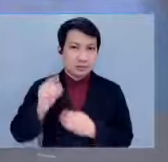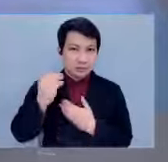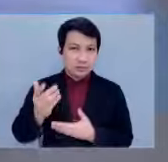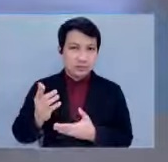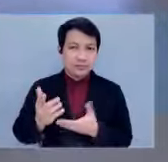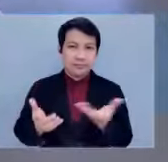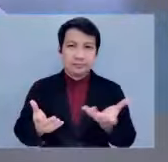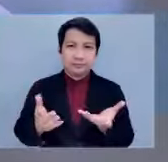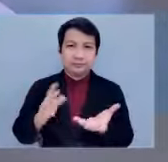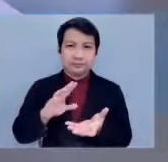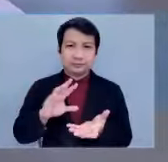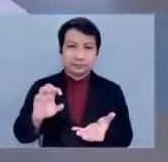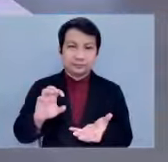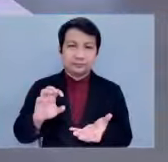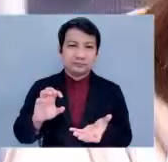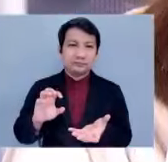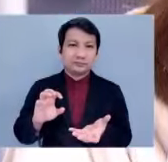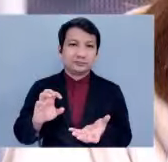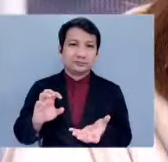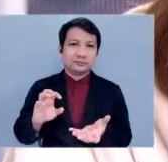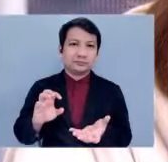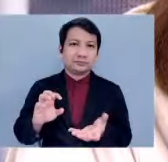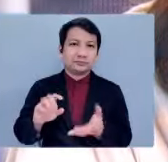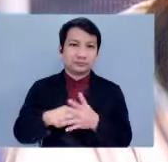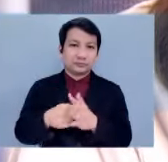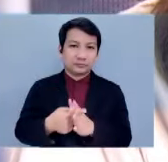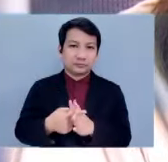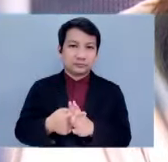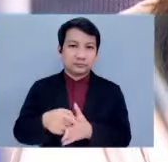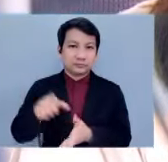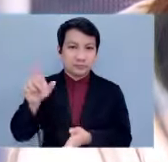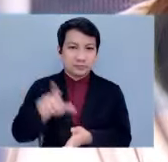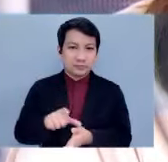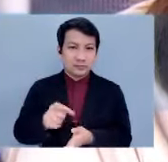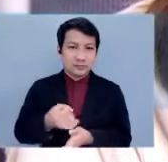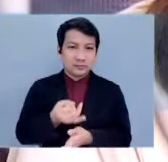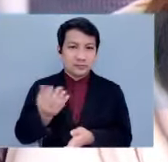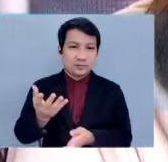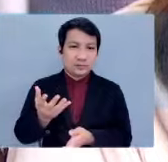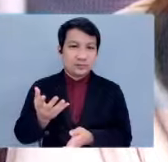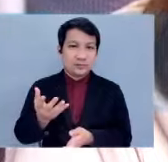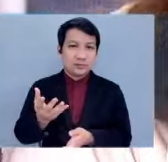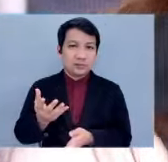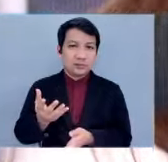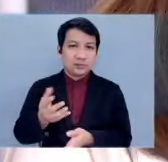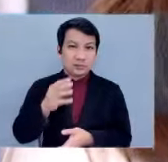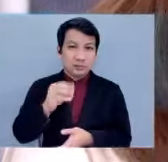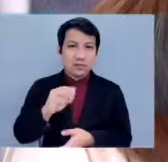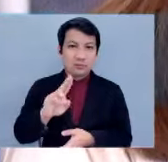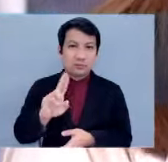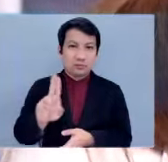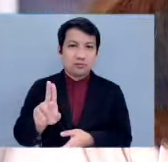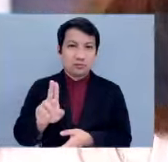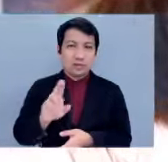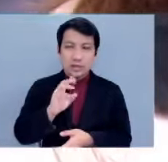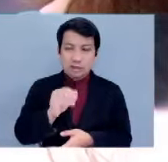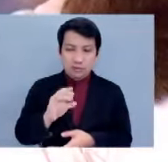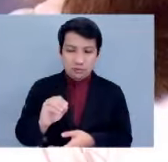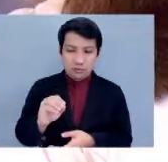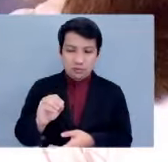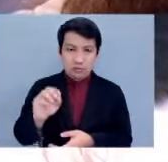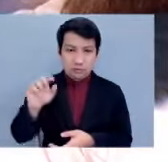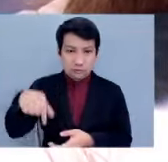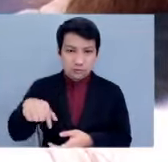yun? Nag-start po ako sa mababang tawag dito, MOQ. So, bale, konti lang pumuna yung products